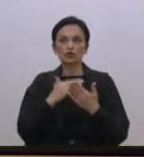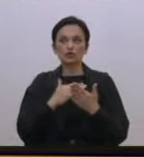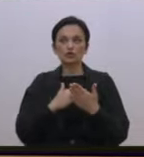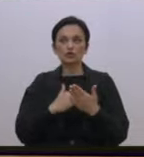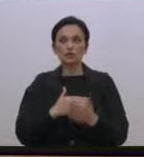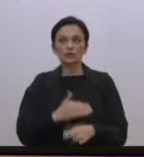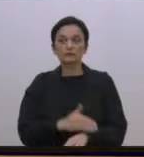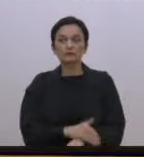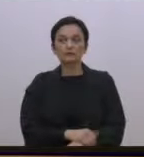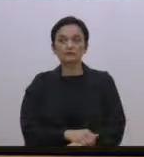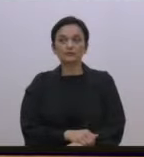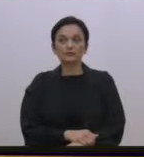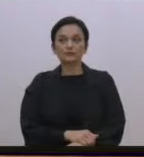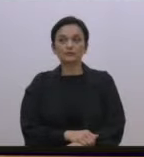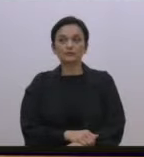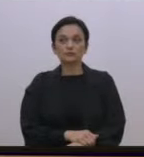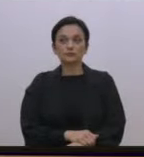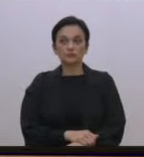რეჟიმი.